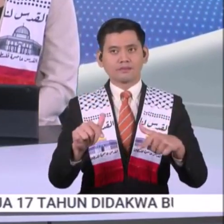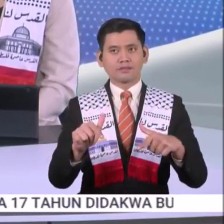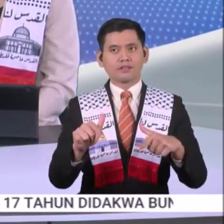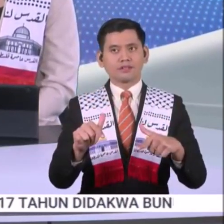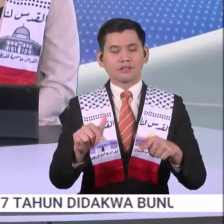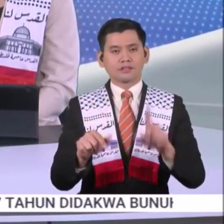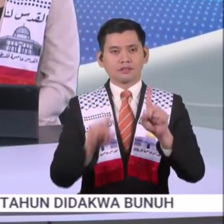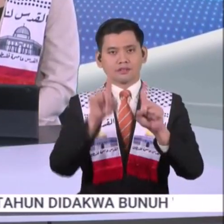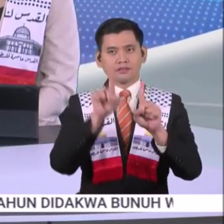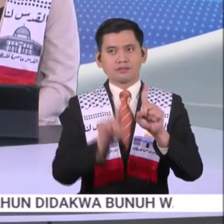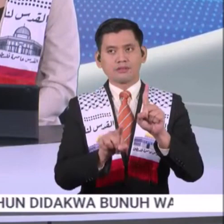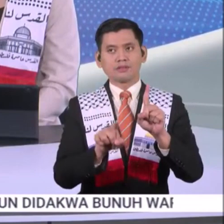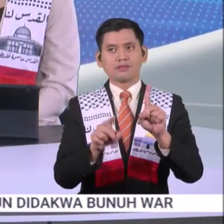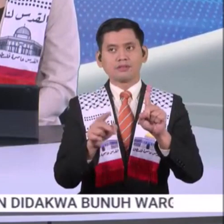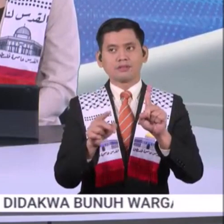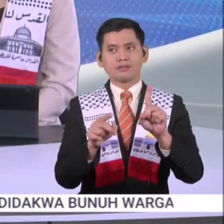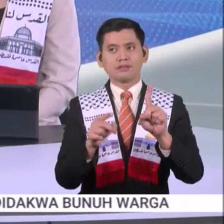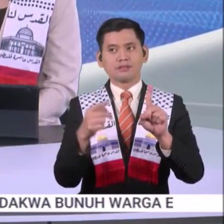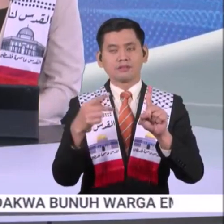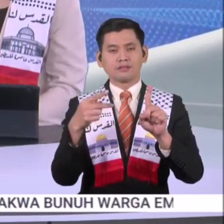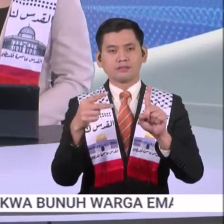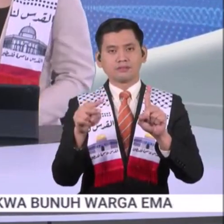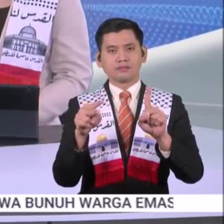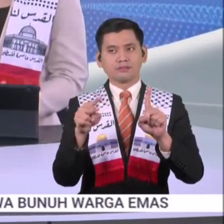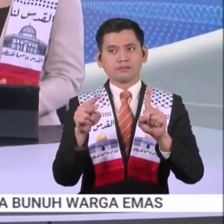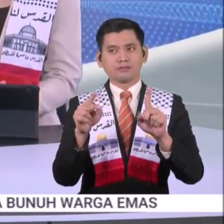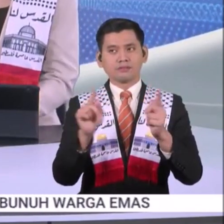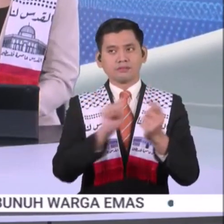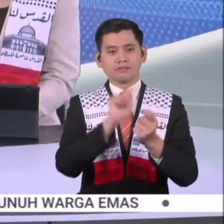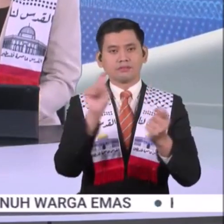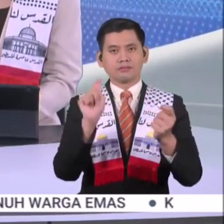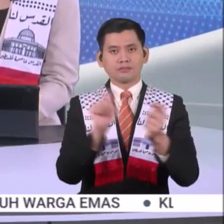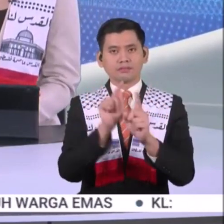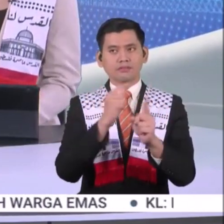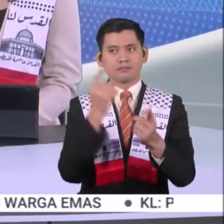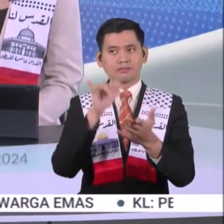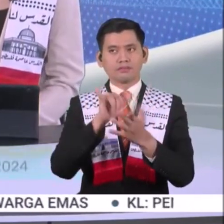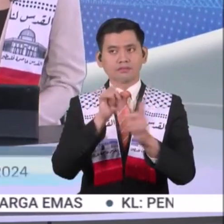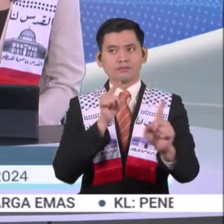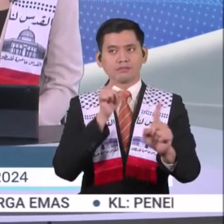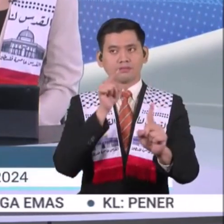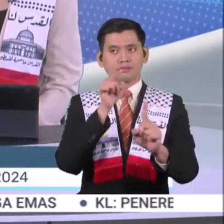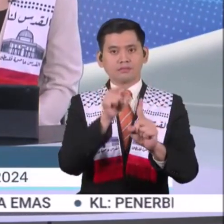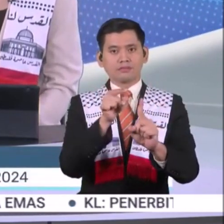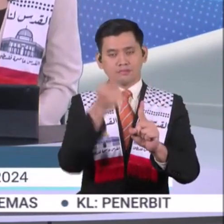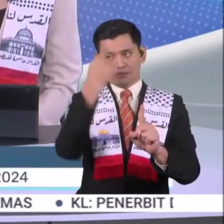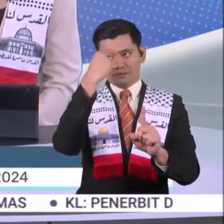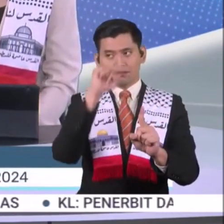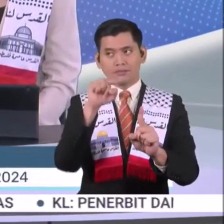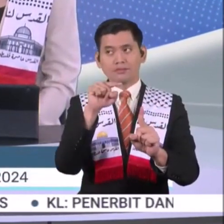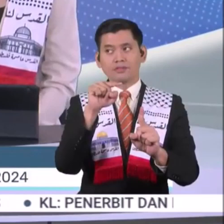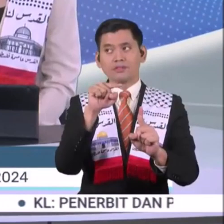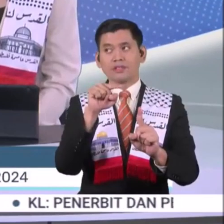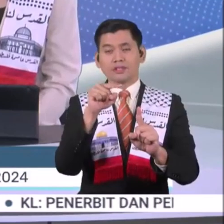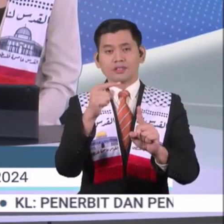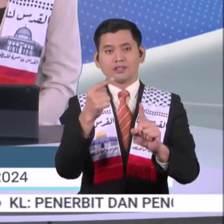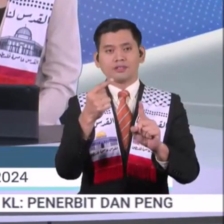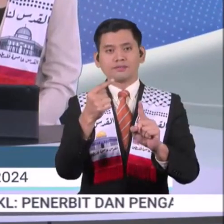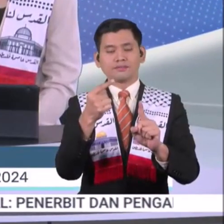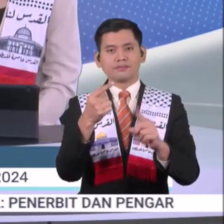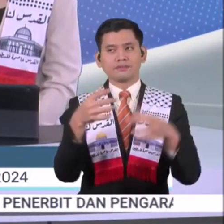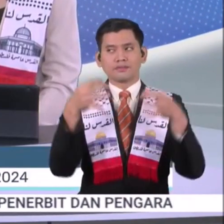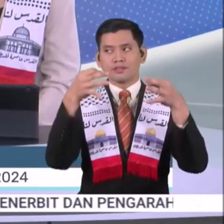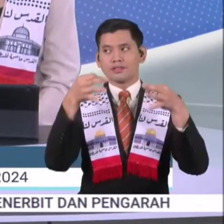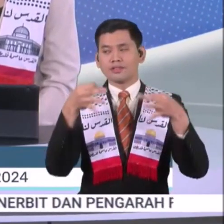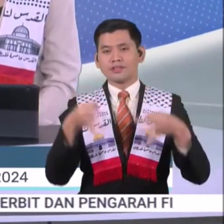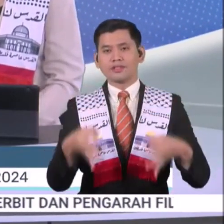ini menurut suruhanjaya perkhidmatan Air Negara span pelarasan tarif itu bertujuan meningkatkan kualiti perkhidmatan bekalan air keputusan itu